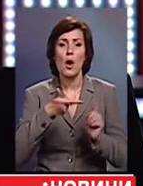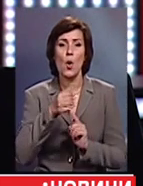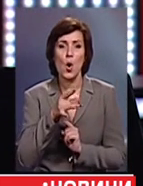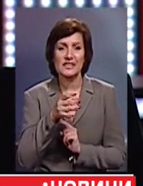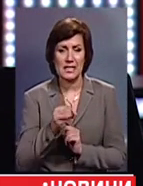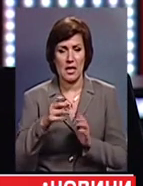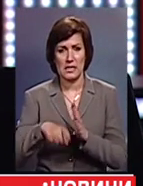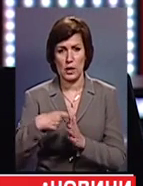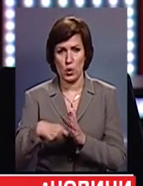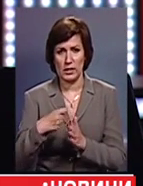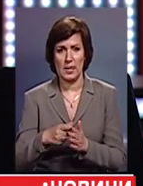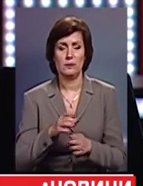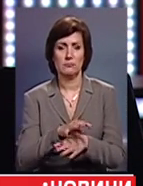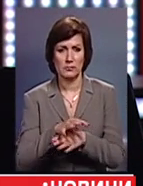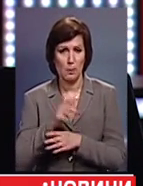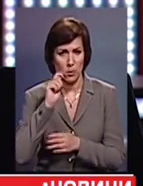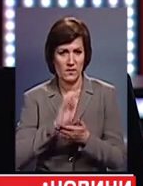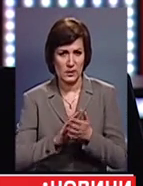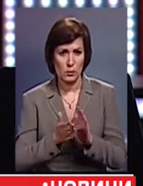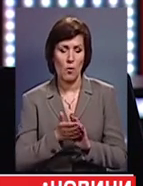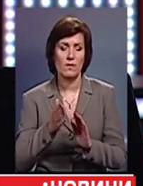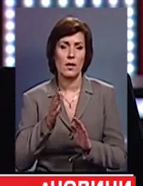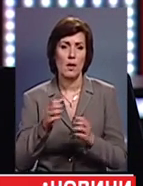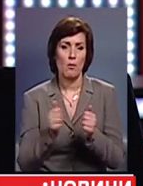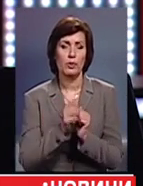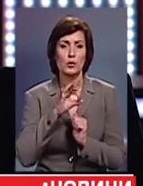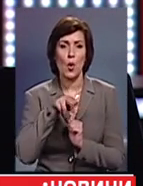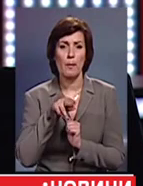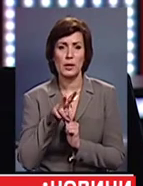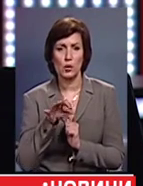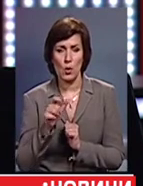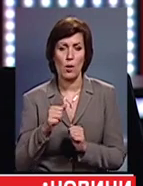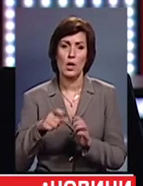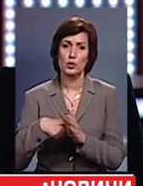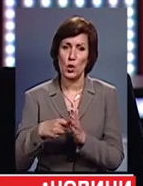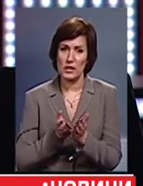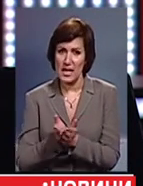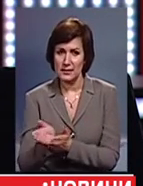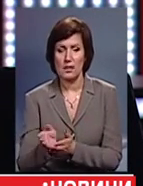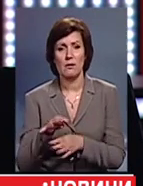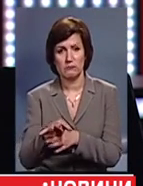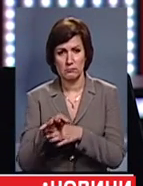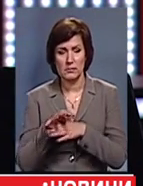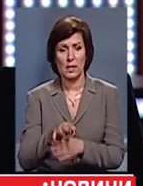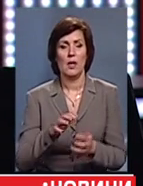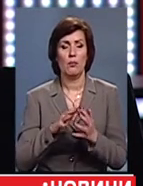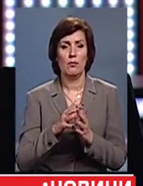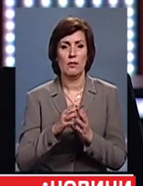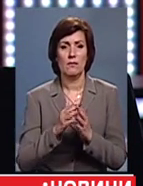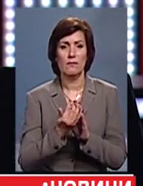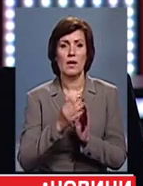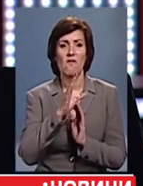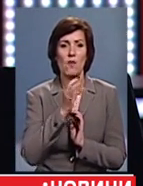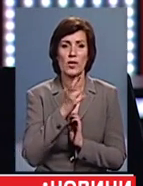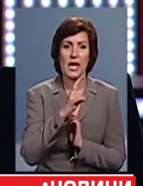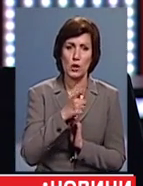Донеччині. Били по позиціях українських військових поблизу Опитного. З боку Донецька відкривали вогонь по силах АТО в районі